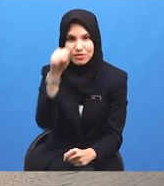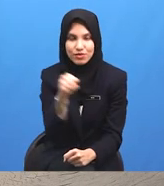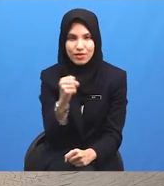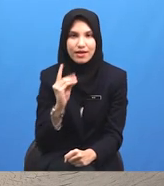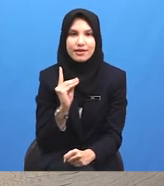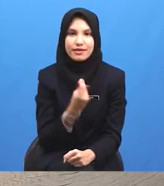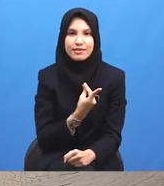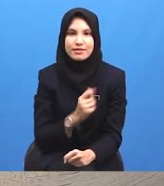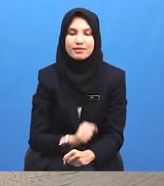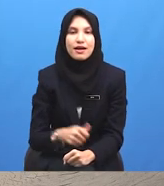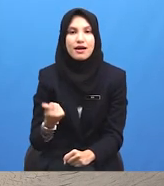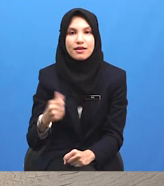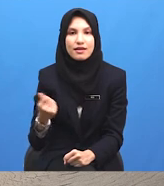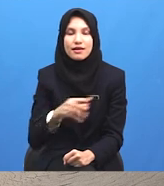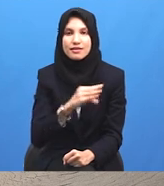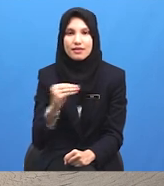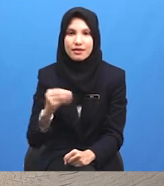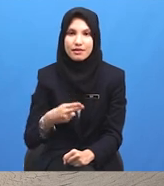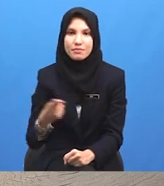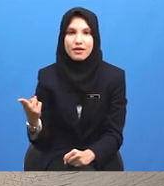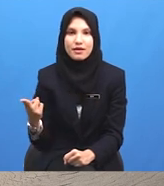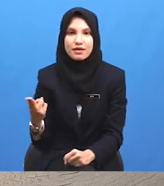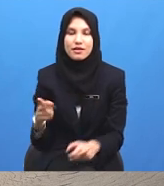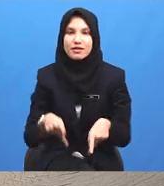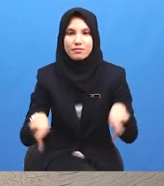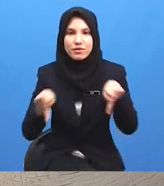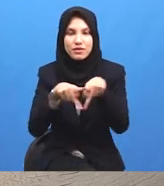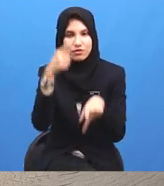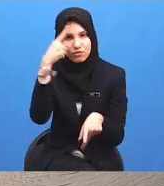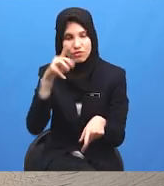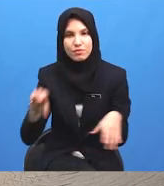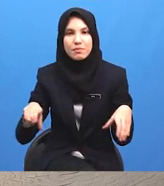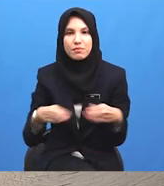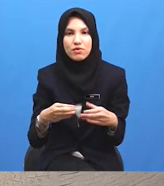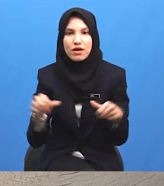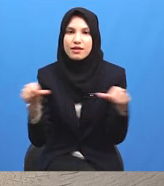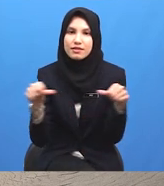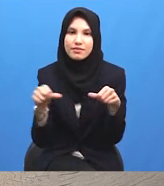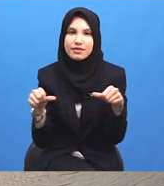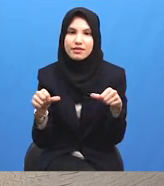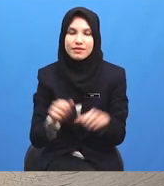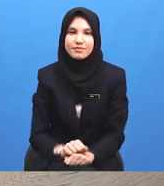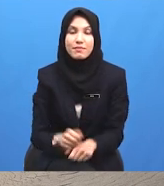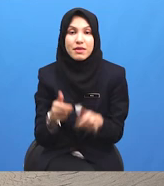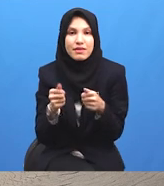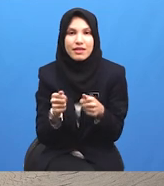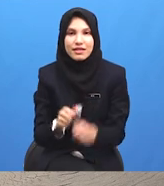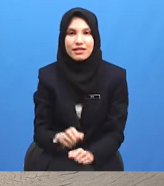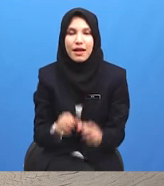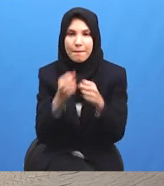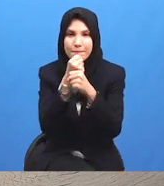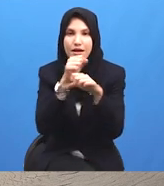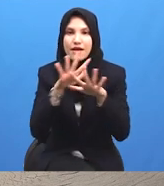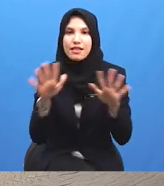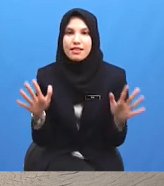dan bahan yang diperlukan untuk membuat aktiviti ini ialah pita pelekat,